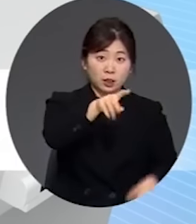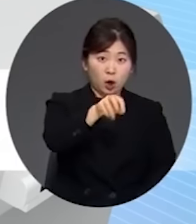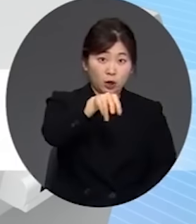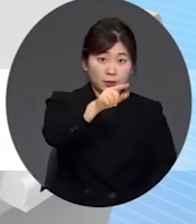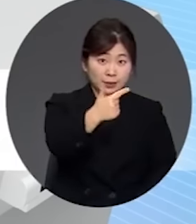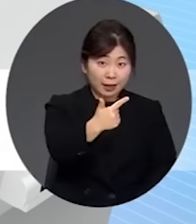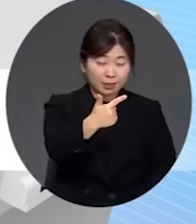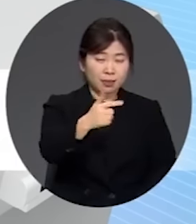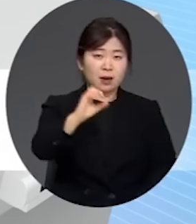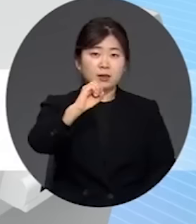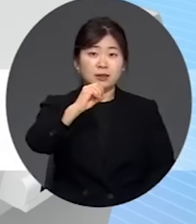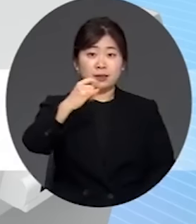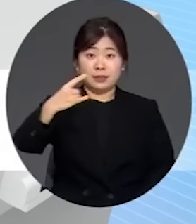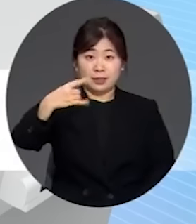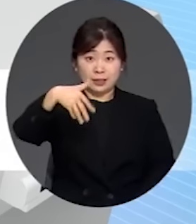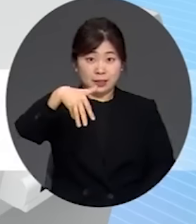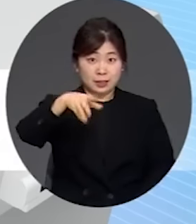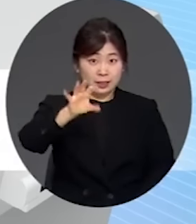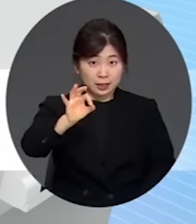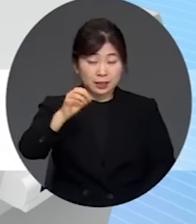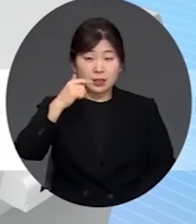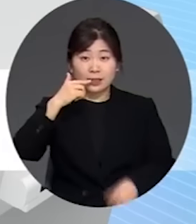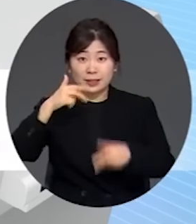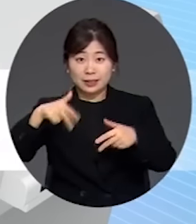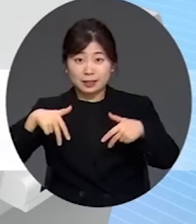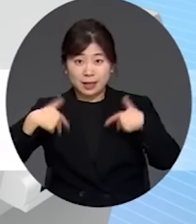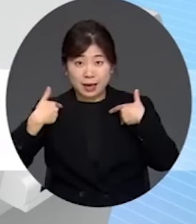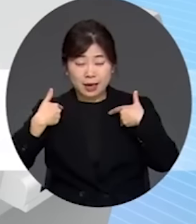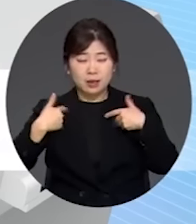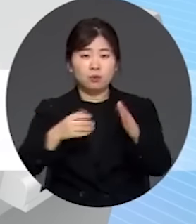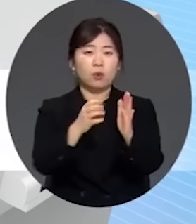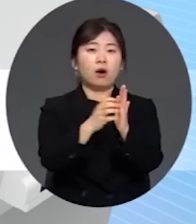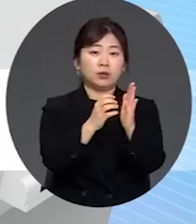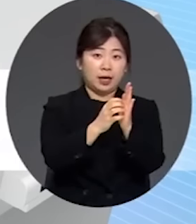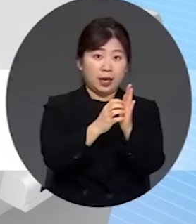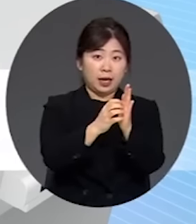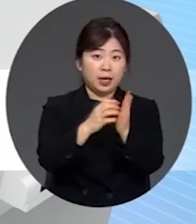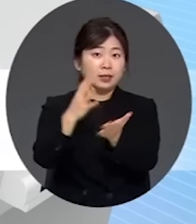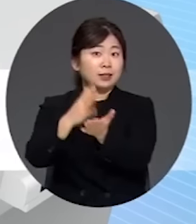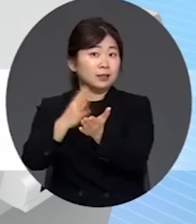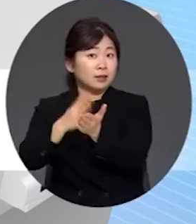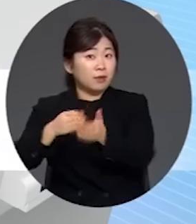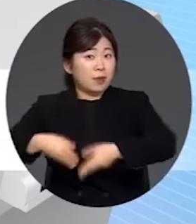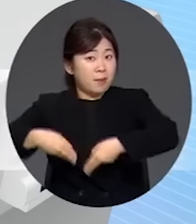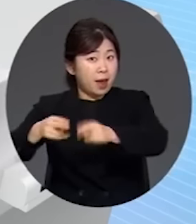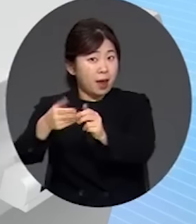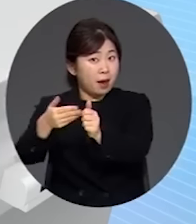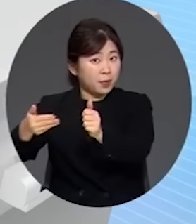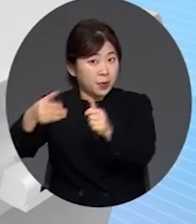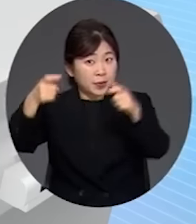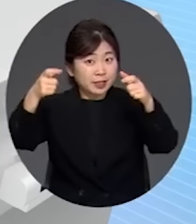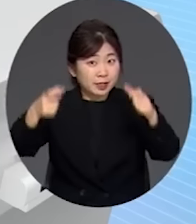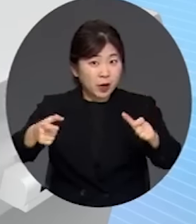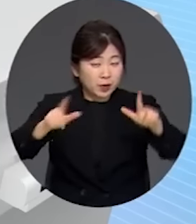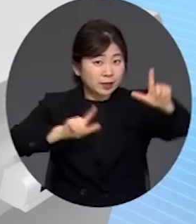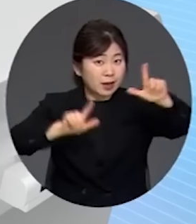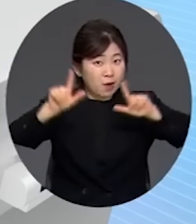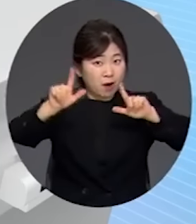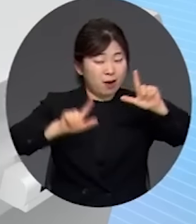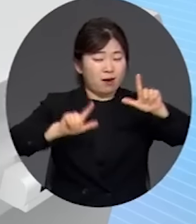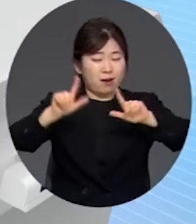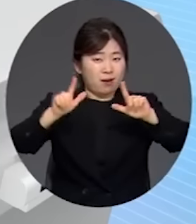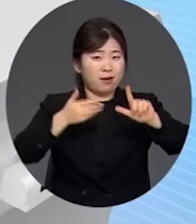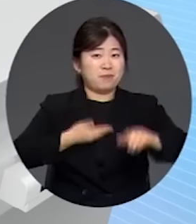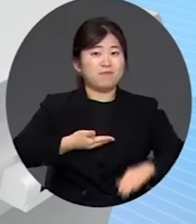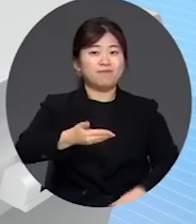선거구 또 거제와 사천 남의 하동 양산 갑 선거구와 관련한 여론 조사 결과를 이재경 문철진 기자가